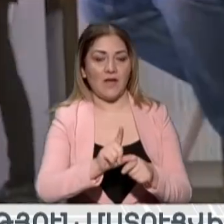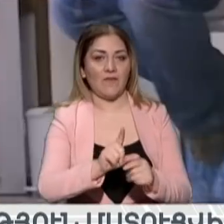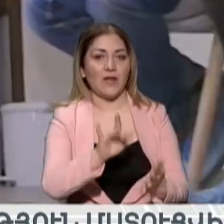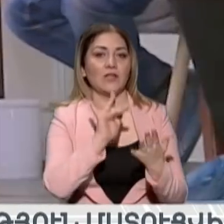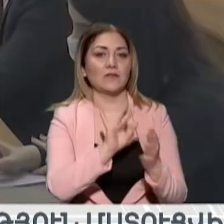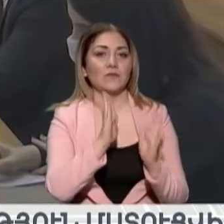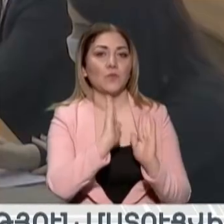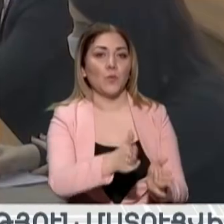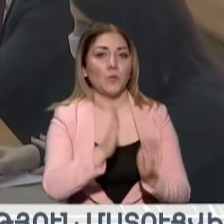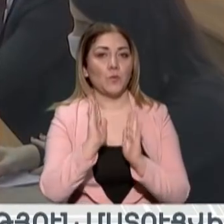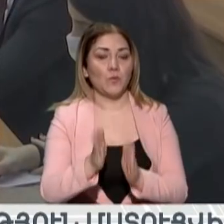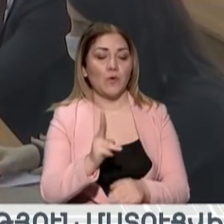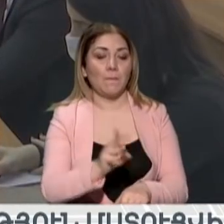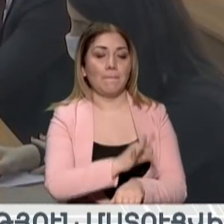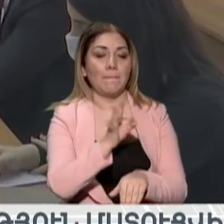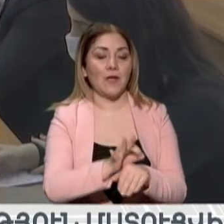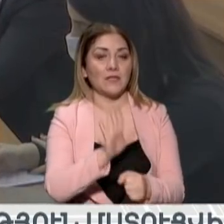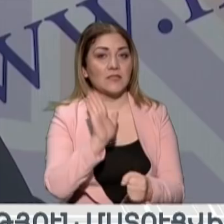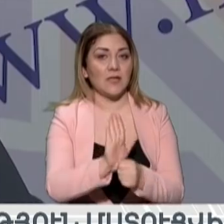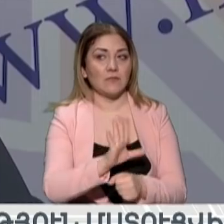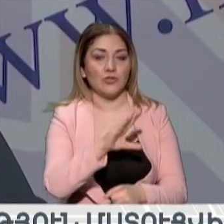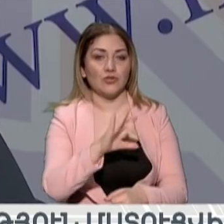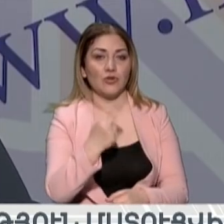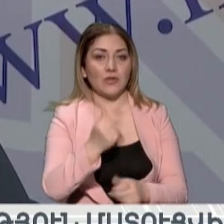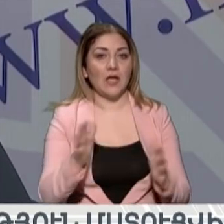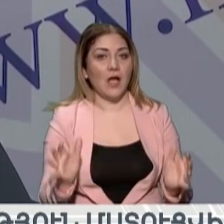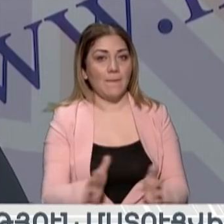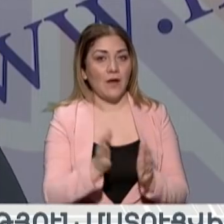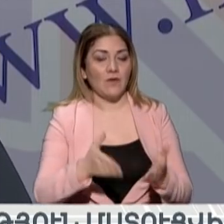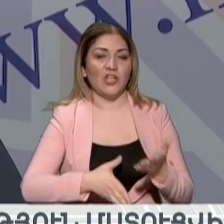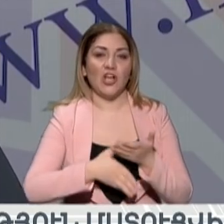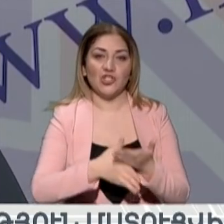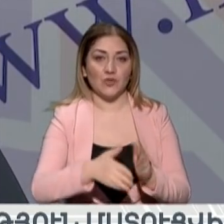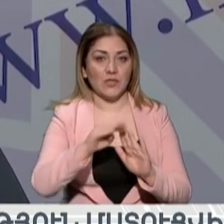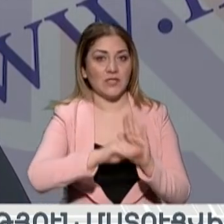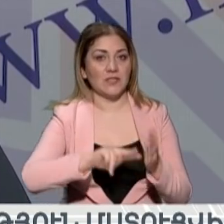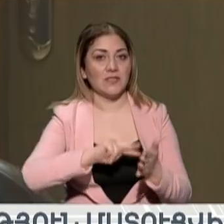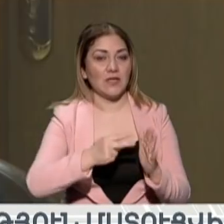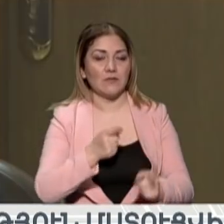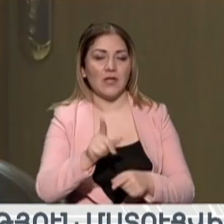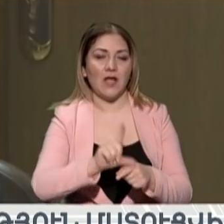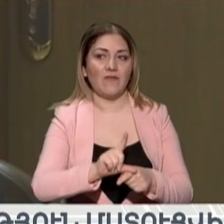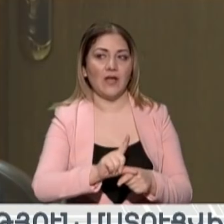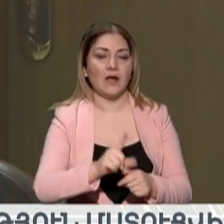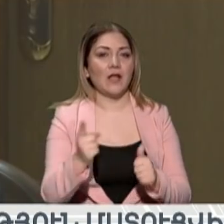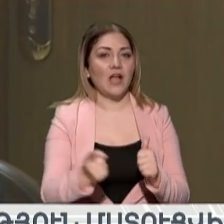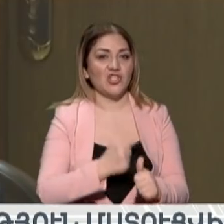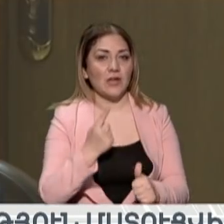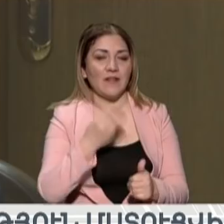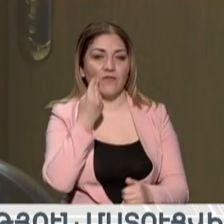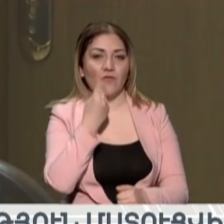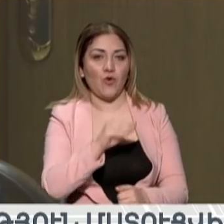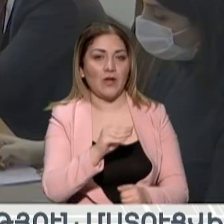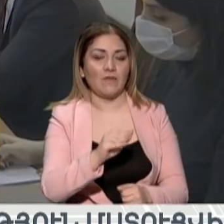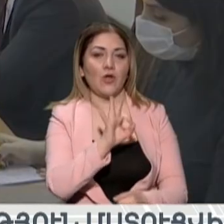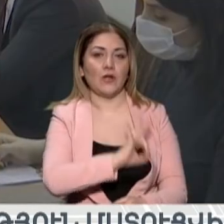հասցեական։ Վարչապետը պատասխանատուներին հանձնարարել է սոցիալական ապահովության և աջակցության ծրագրերը դարձնել ավելի արժանապատի, որակյալ